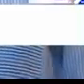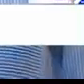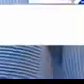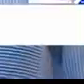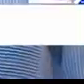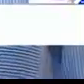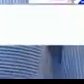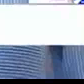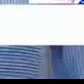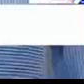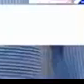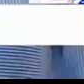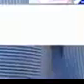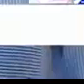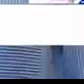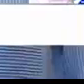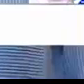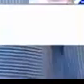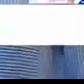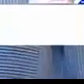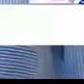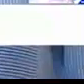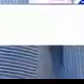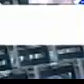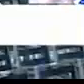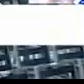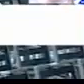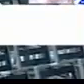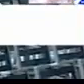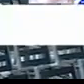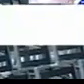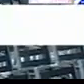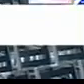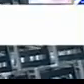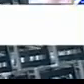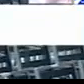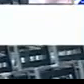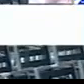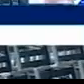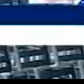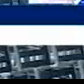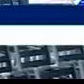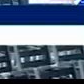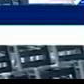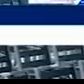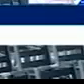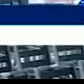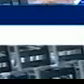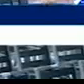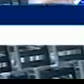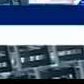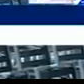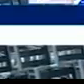ascultăm! Bună seara, Victoria! Bună seara, doamnelor și domnilor! A mai rămas foarte puțin timp, 2 ore și câteva